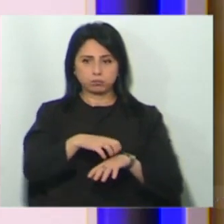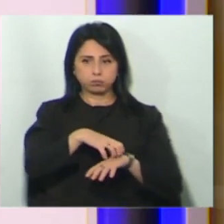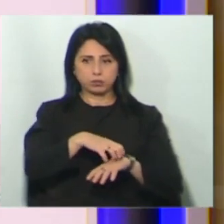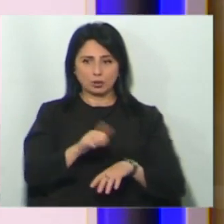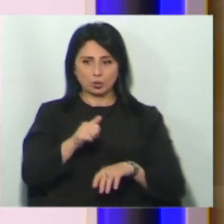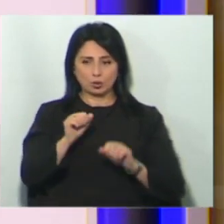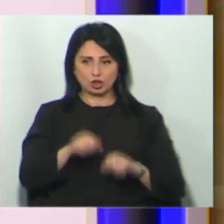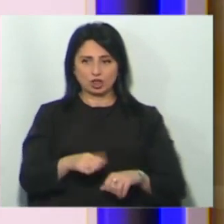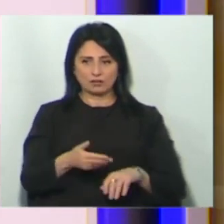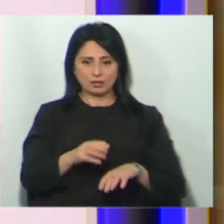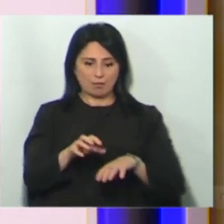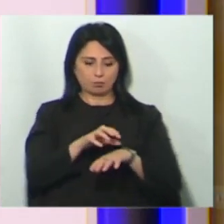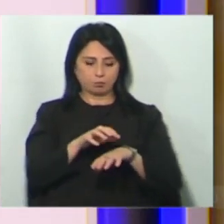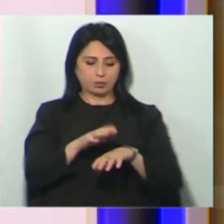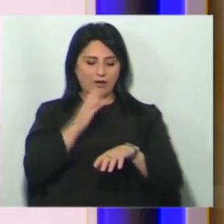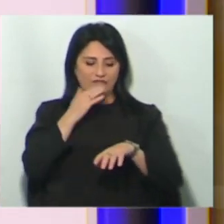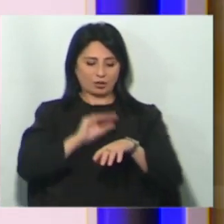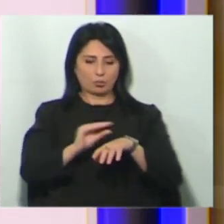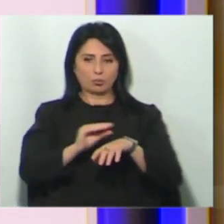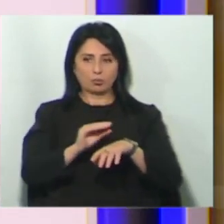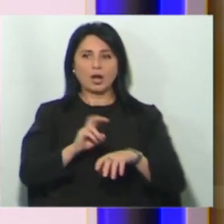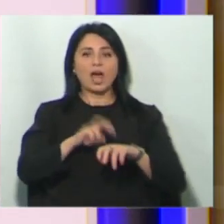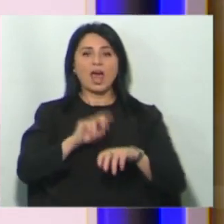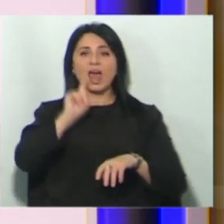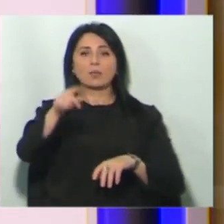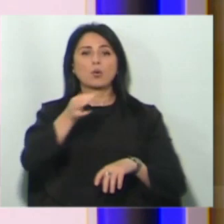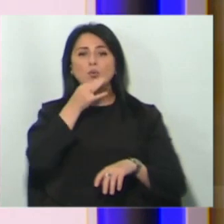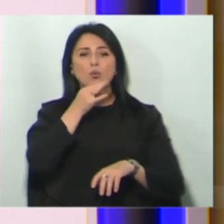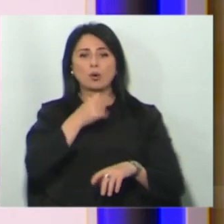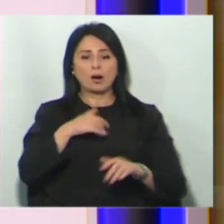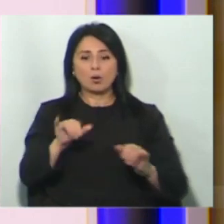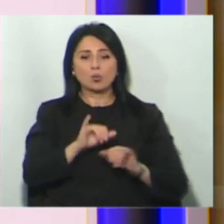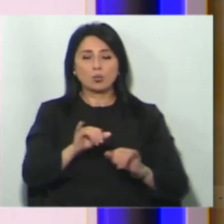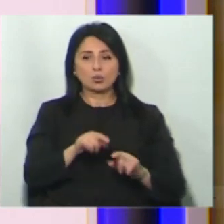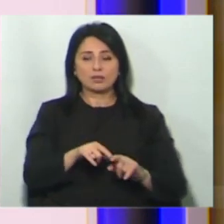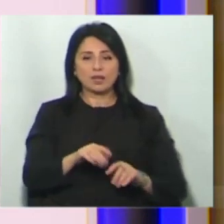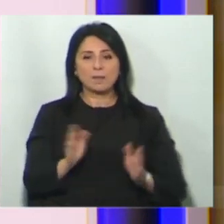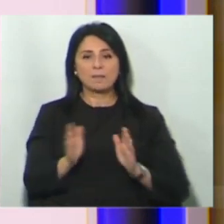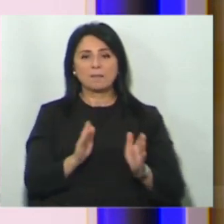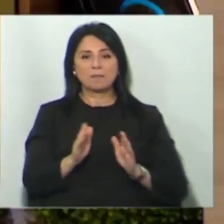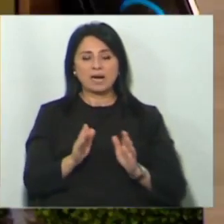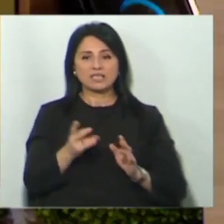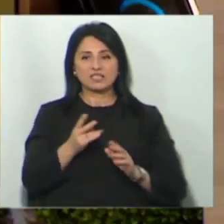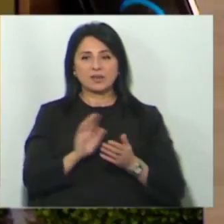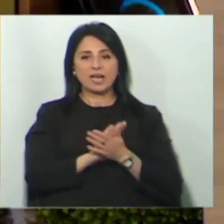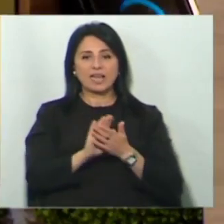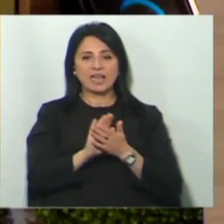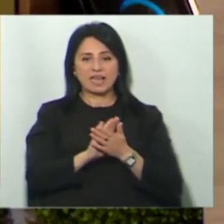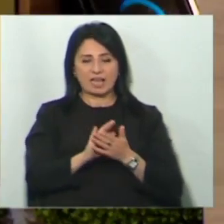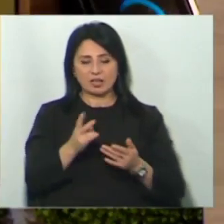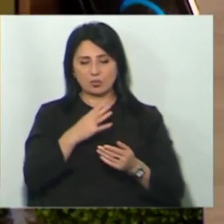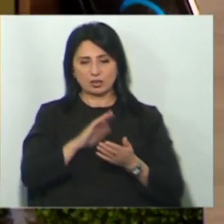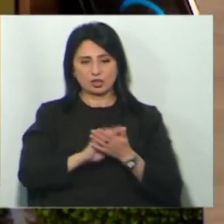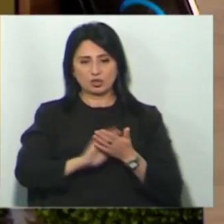კანზე, როგორ შეიძლება ვთქვათ, როგორ უვლის ადამიანი ექიმამდელ დახმარებას კითხულობ რა საქმე? ესე იგი მაქსიმალურად ჰიგიენის დაცვა არის